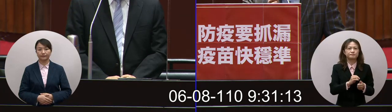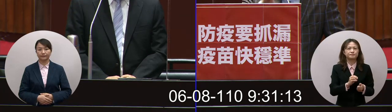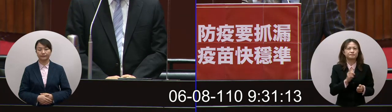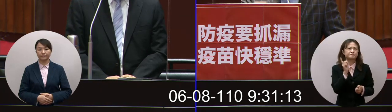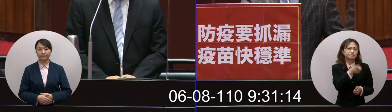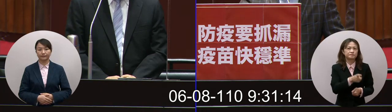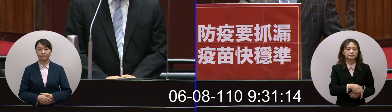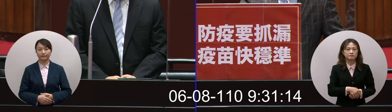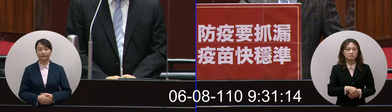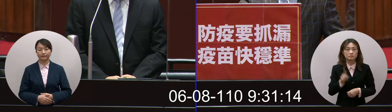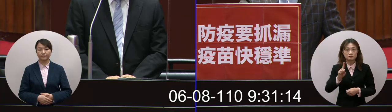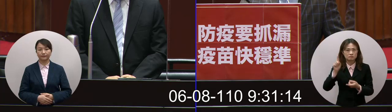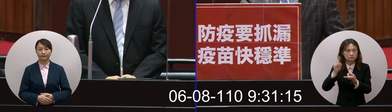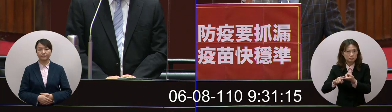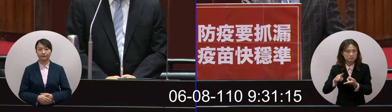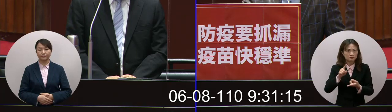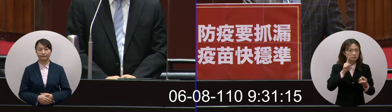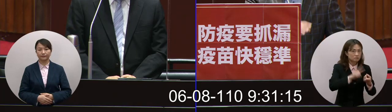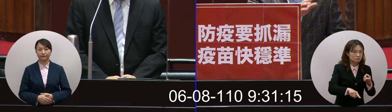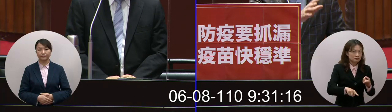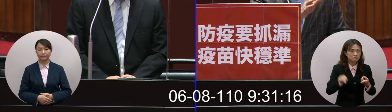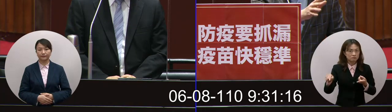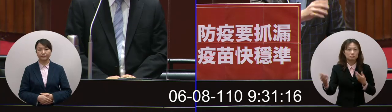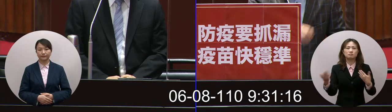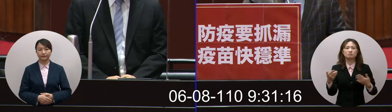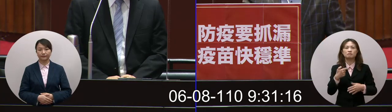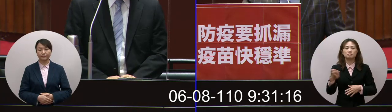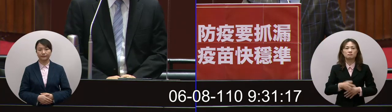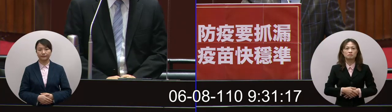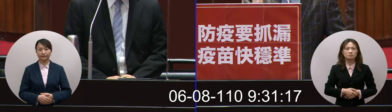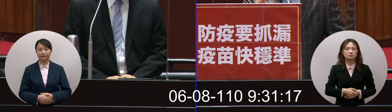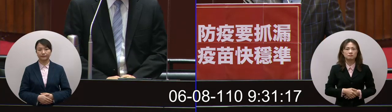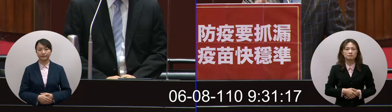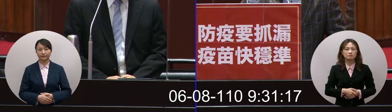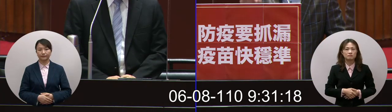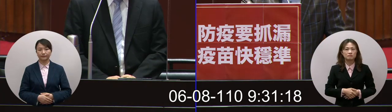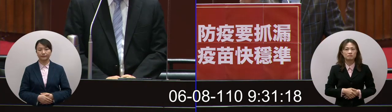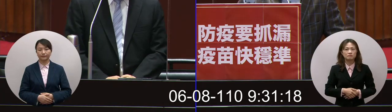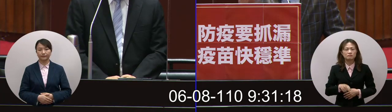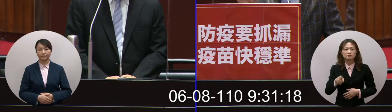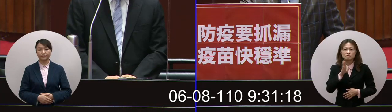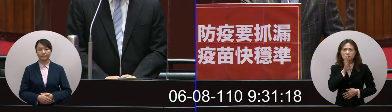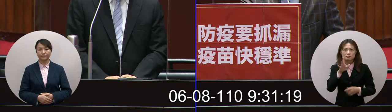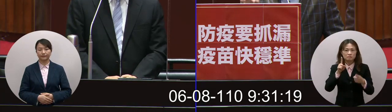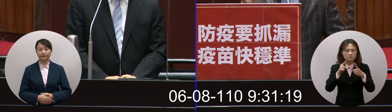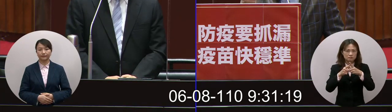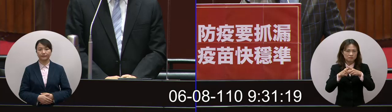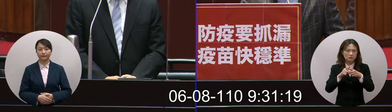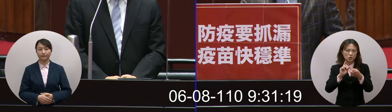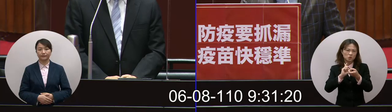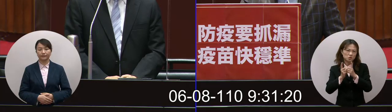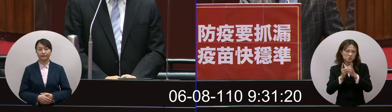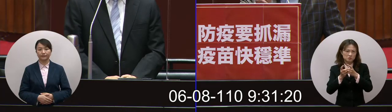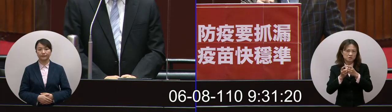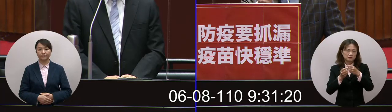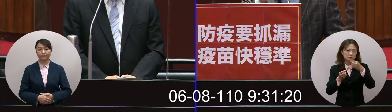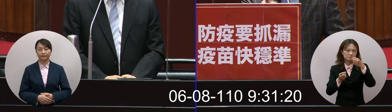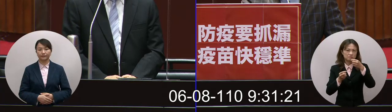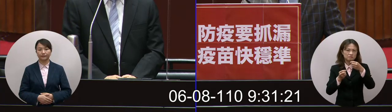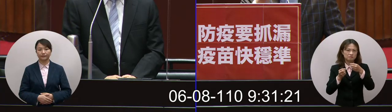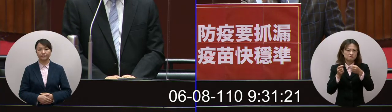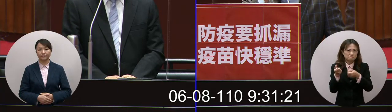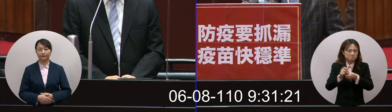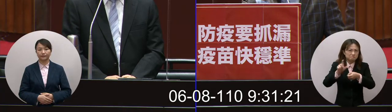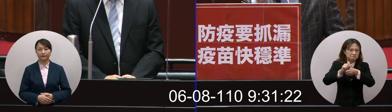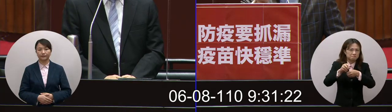什么是对的，什么是唔对的，到底是3+11出代志，或者是有人吼弄红灯啊，家己偷走出去，这物件